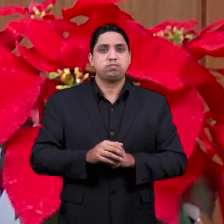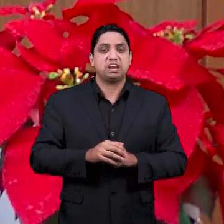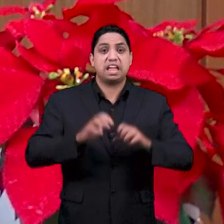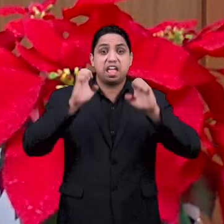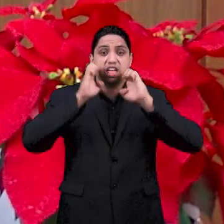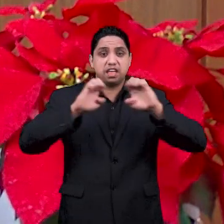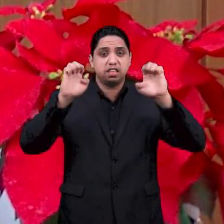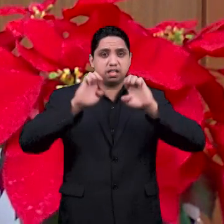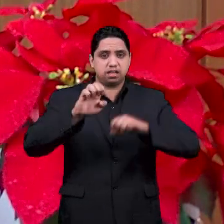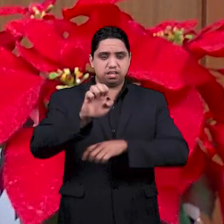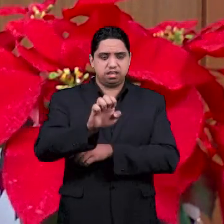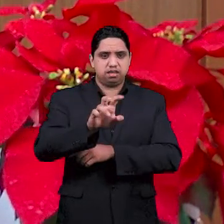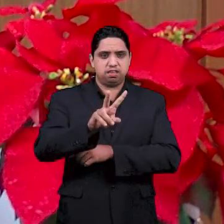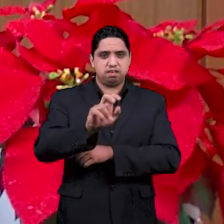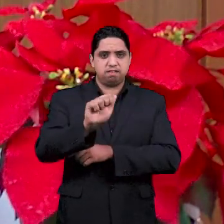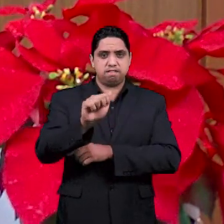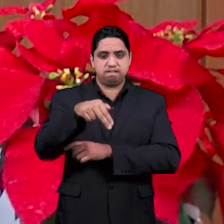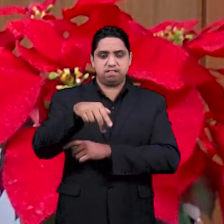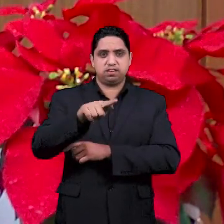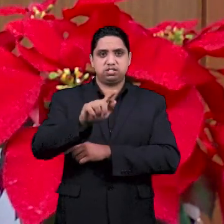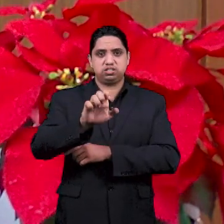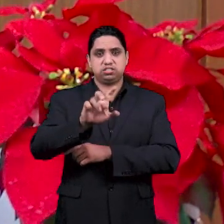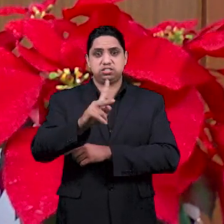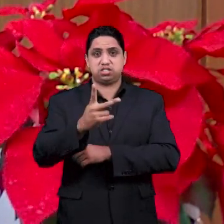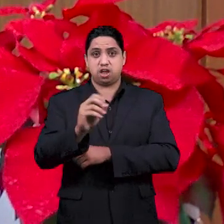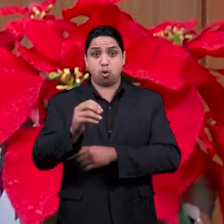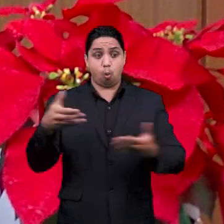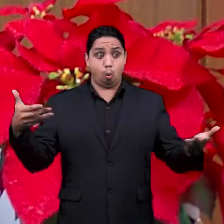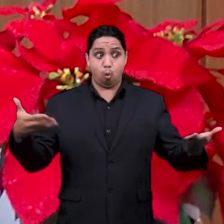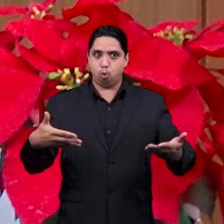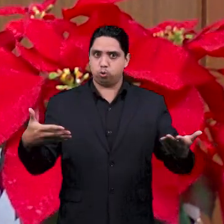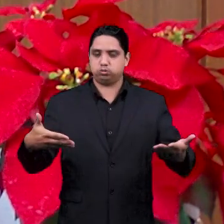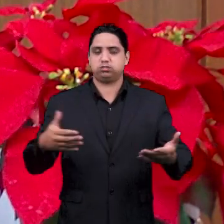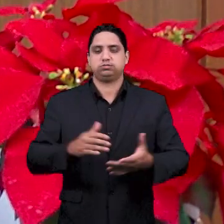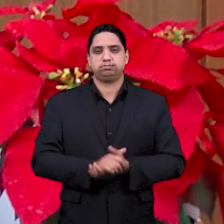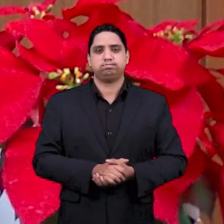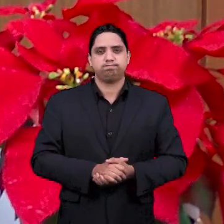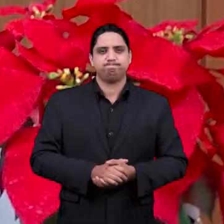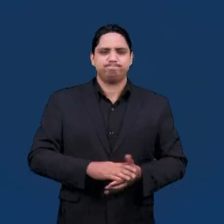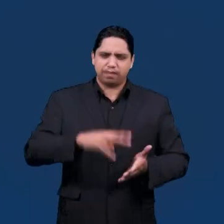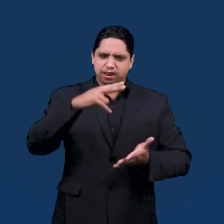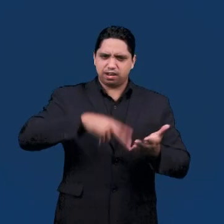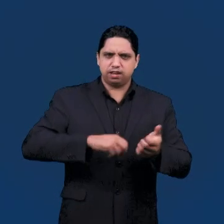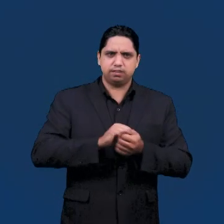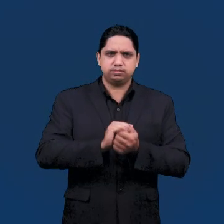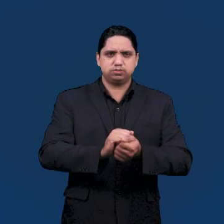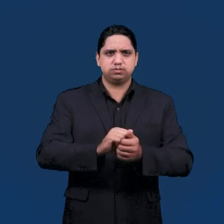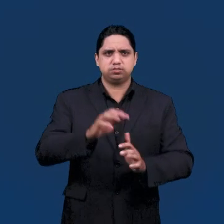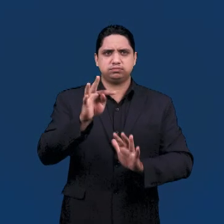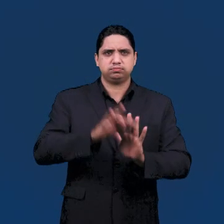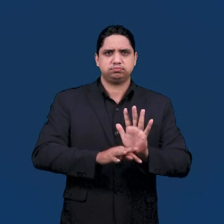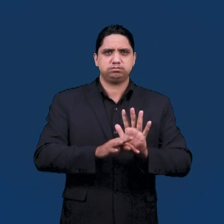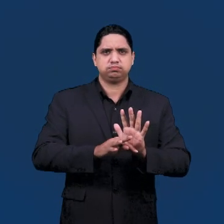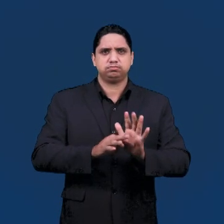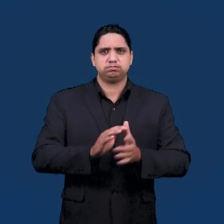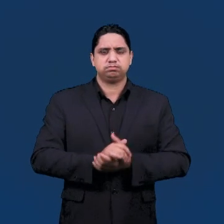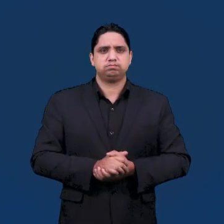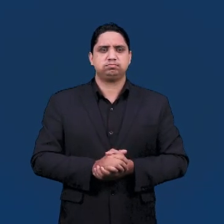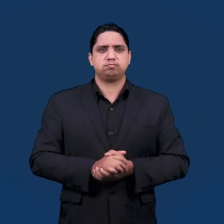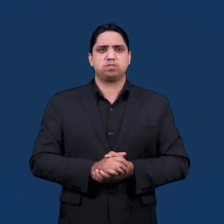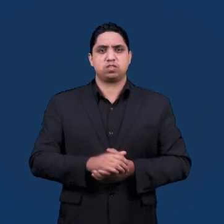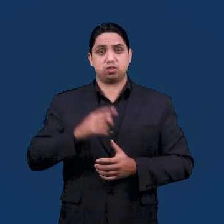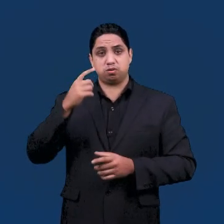напомнить, что мы с вами будем говорить о Евангелии в наши дни. Давайте зачитаем все вместе текст в